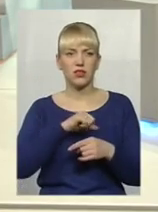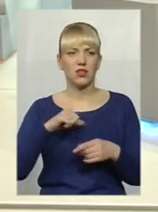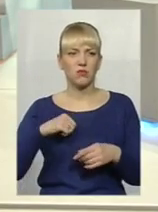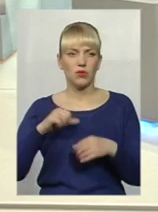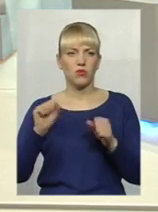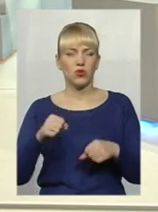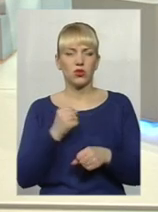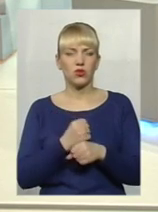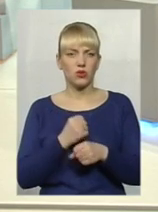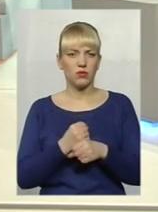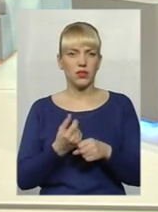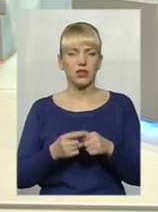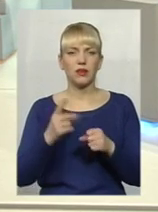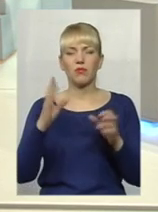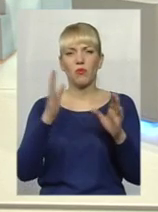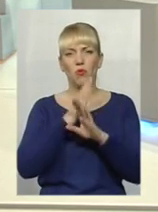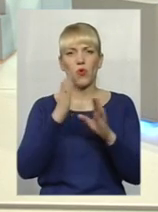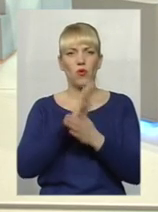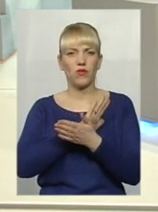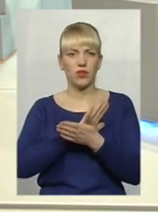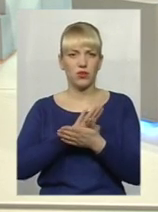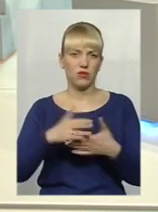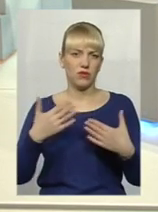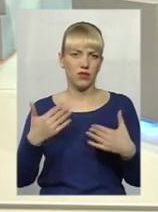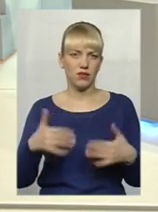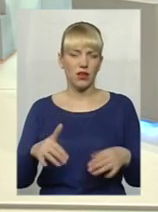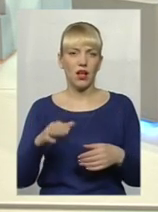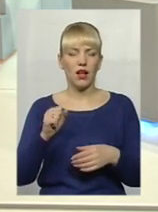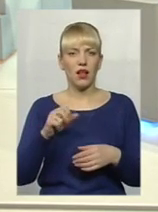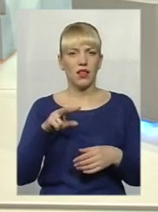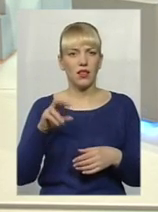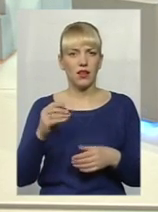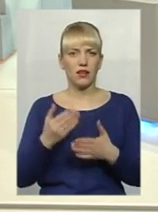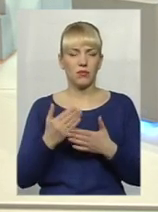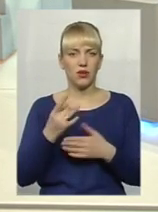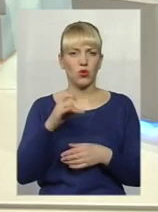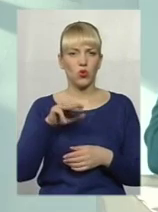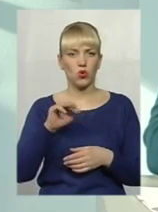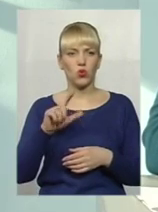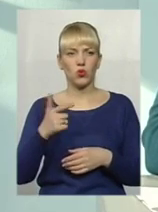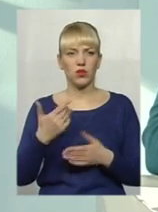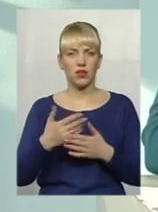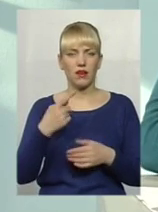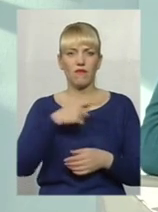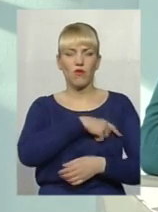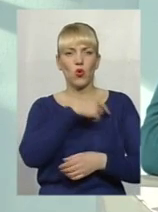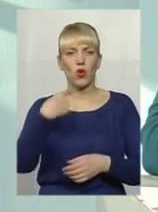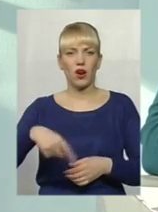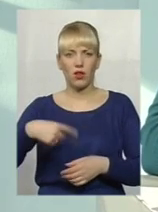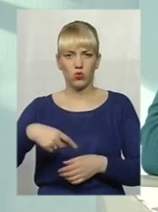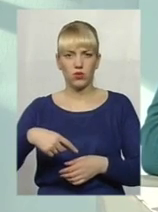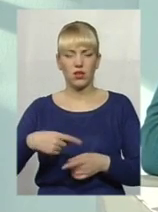першу чергу, ми говоримо провітрювати, да, але набагато більше ртуті міститься в градусниках, які